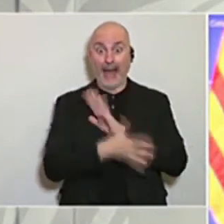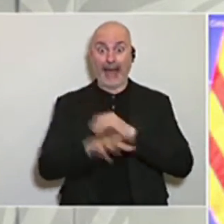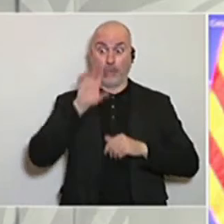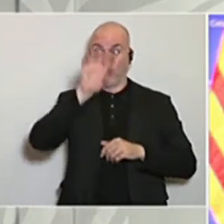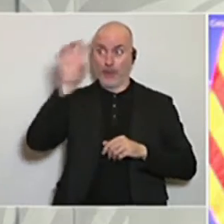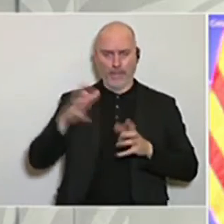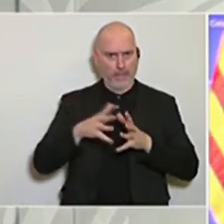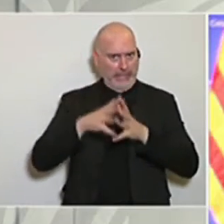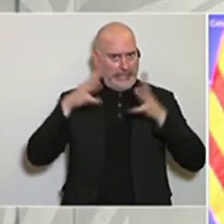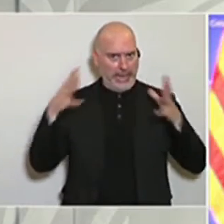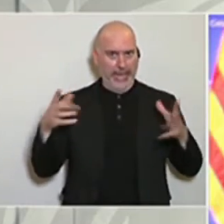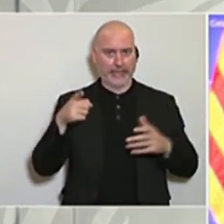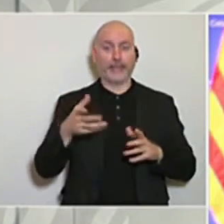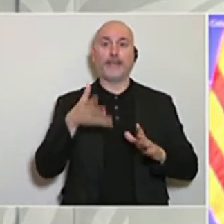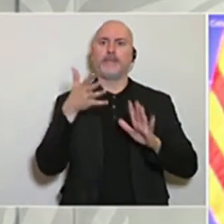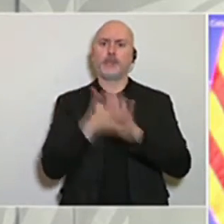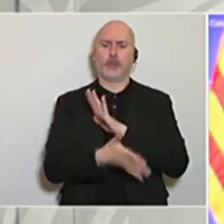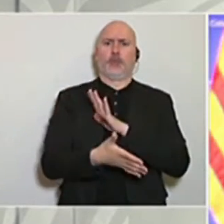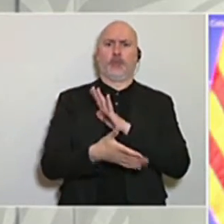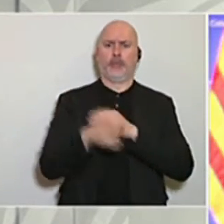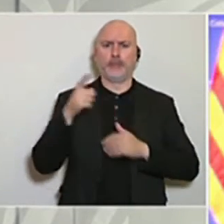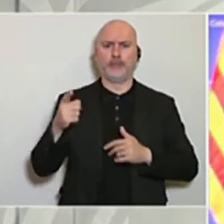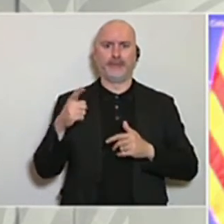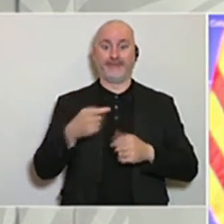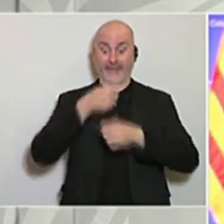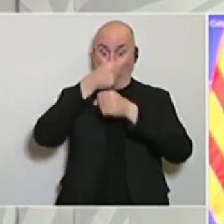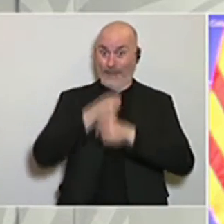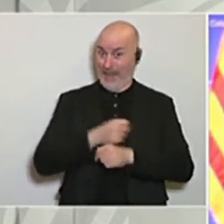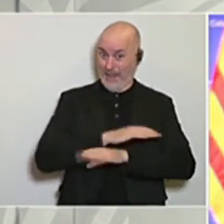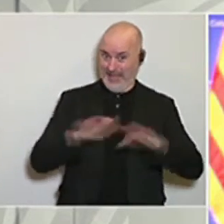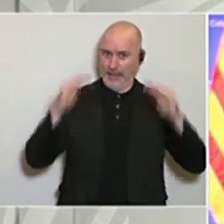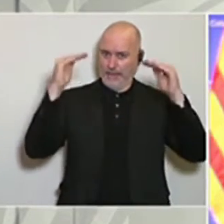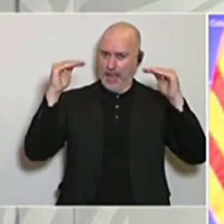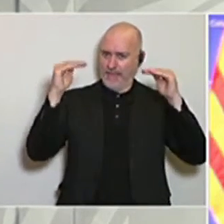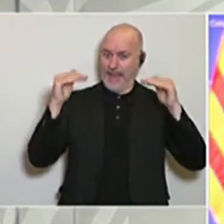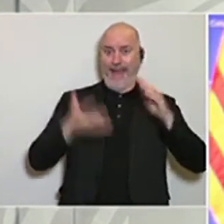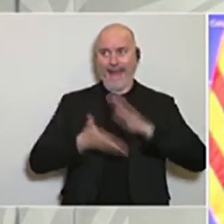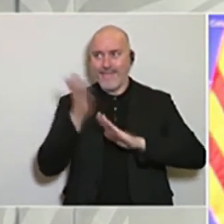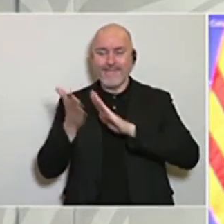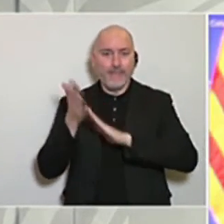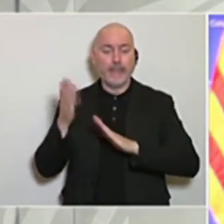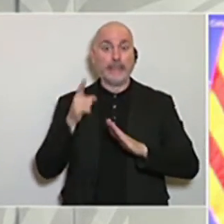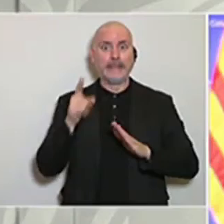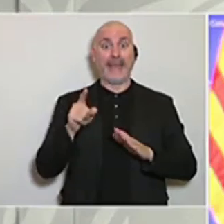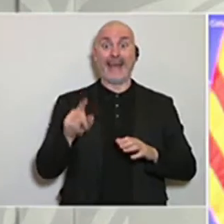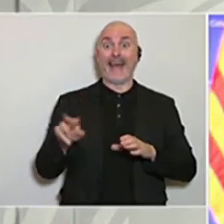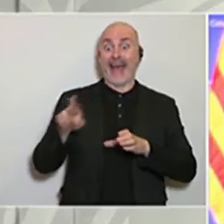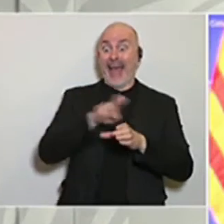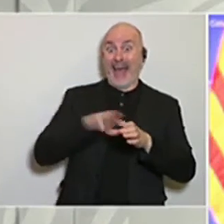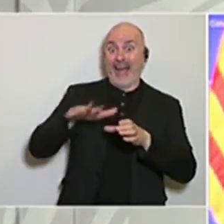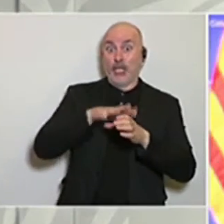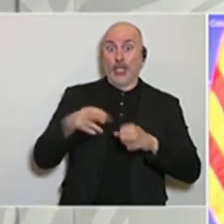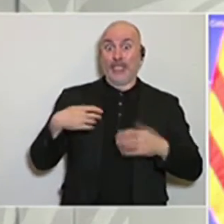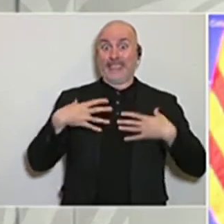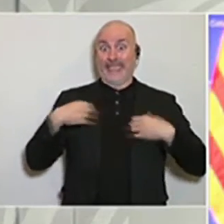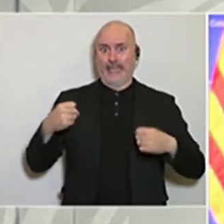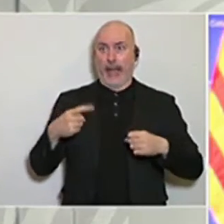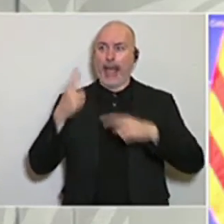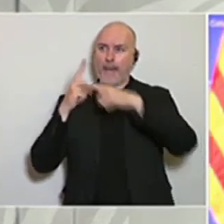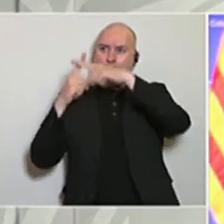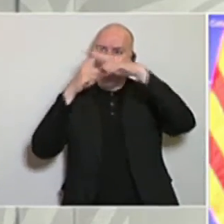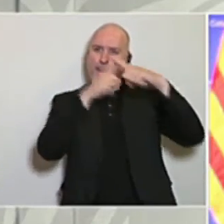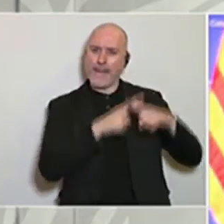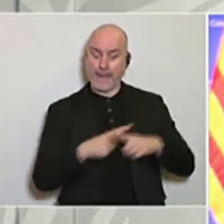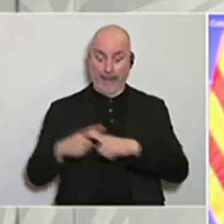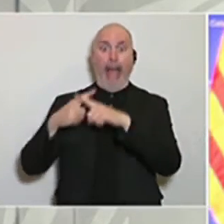més gran i, per tant, abordar aquesta desescalada amb les nou regions sanitàries ens permetia trossejar una miqueta més el país i